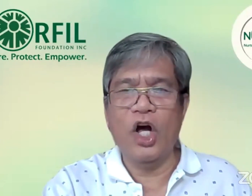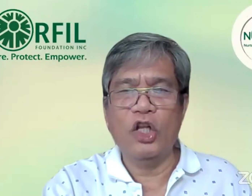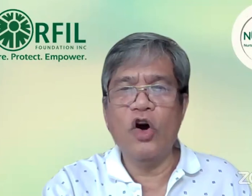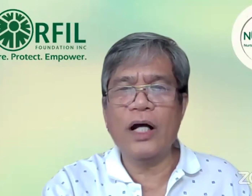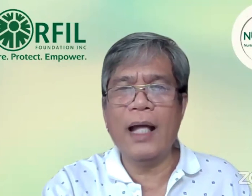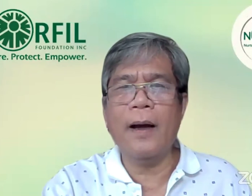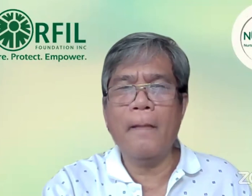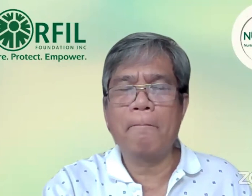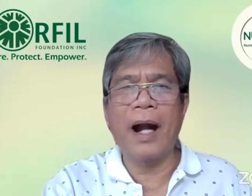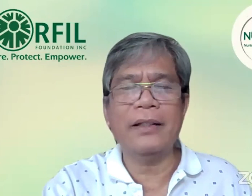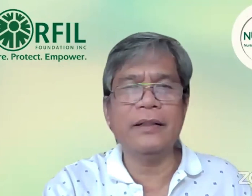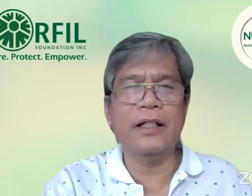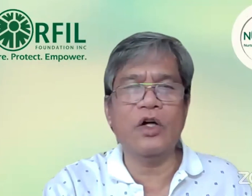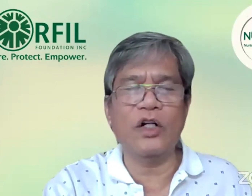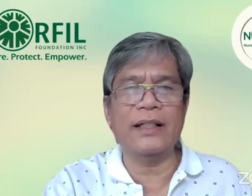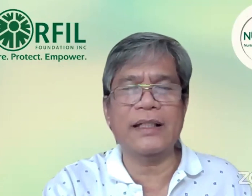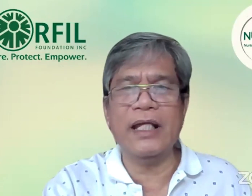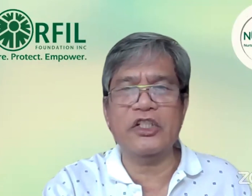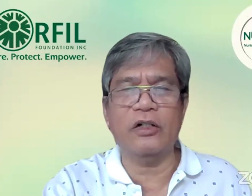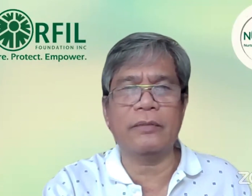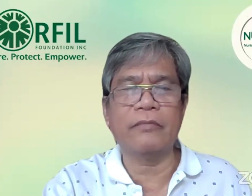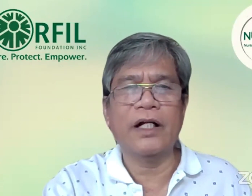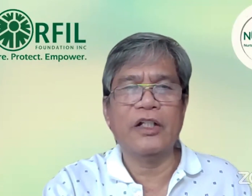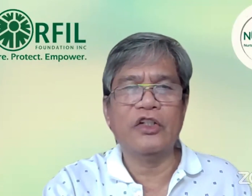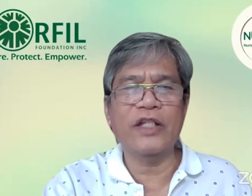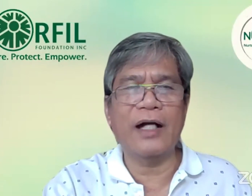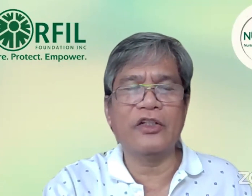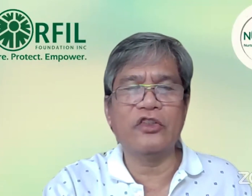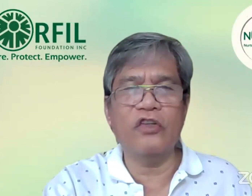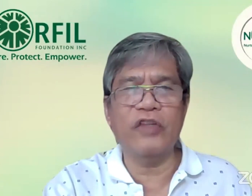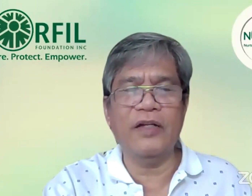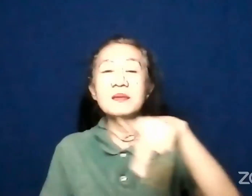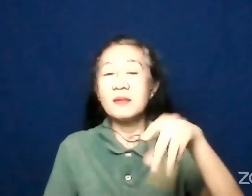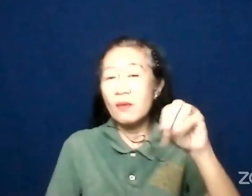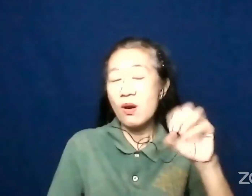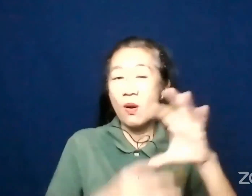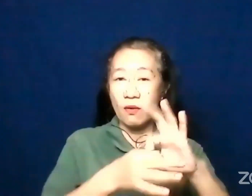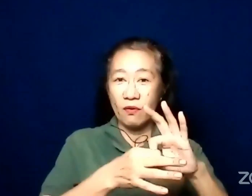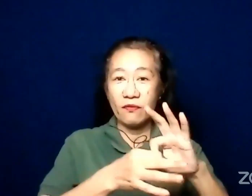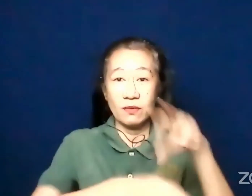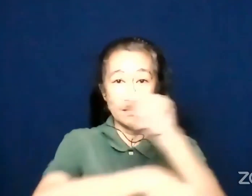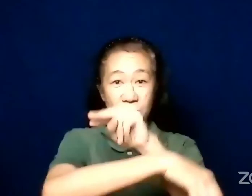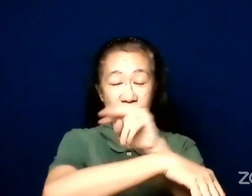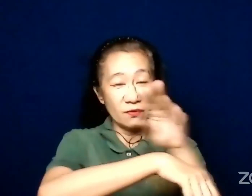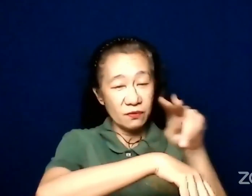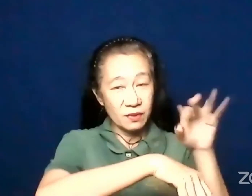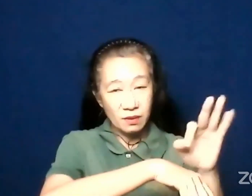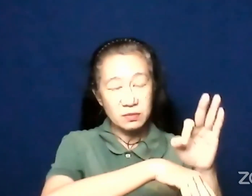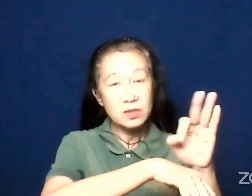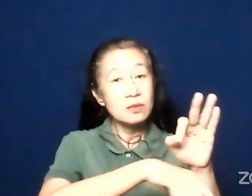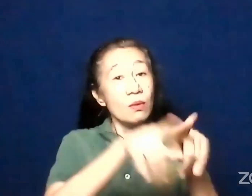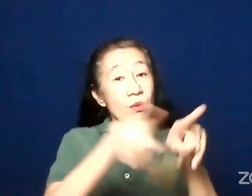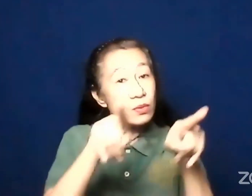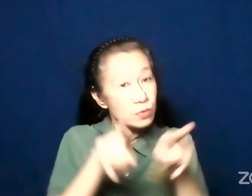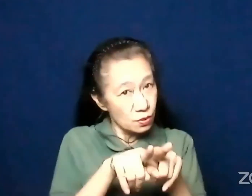mga local partner organization, no, ng Norville Foundation. At